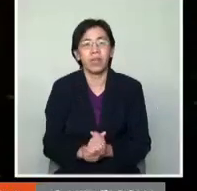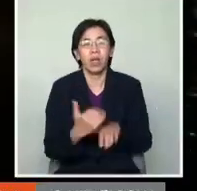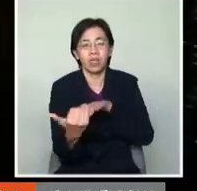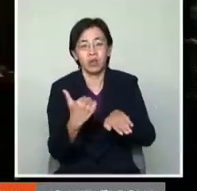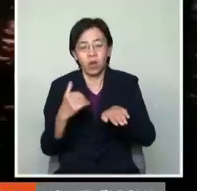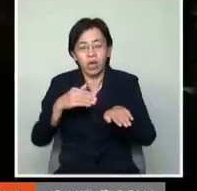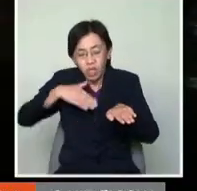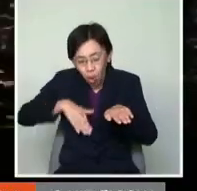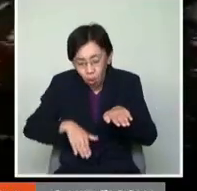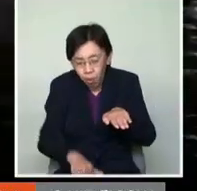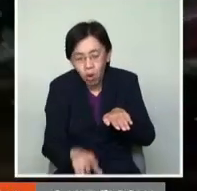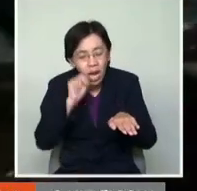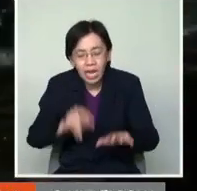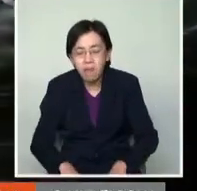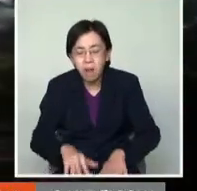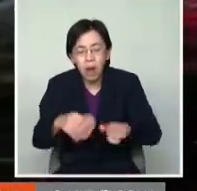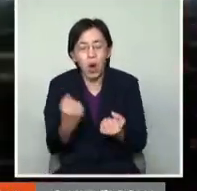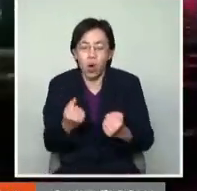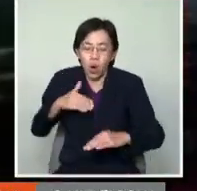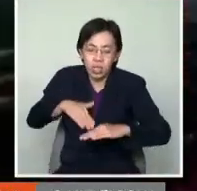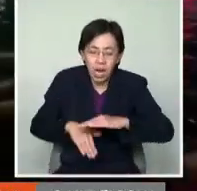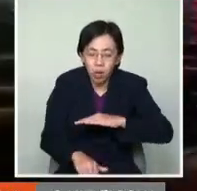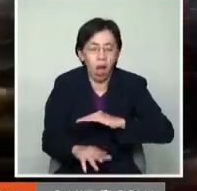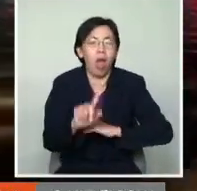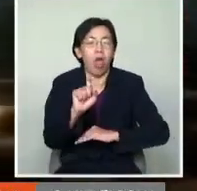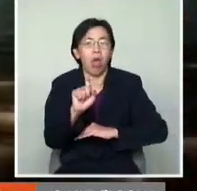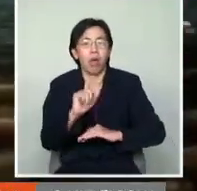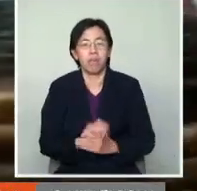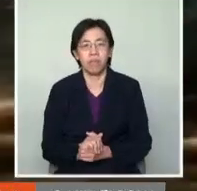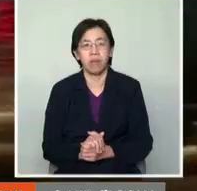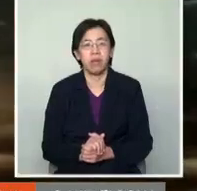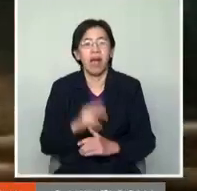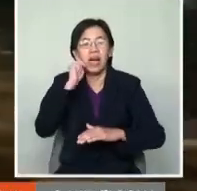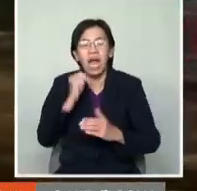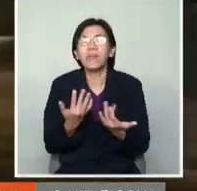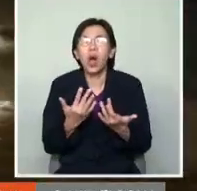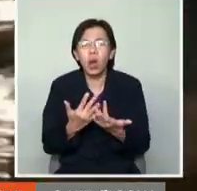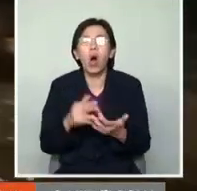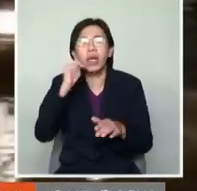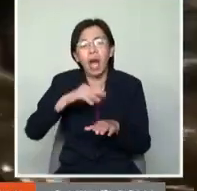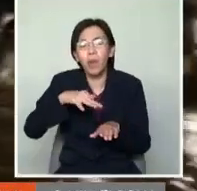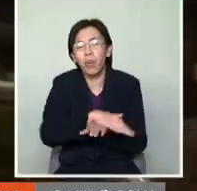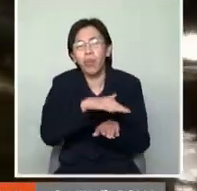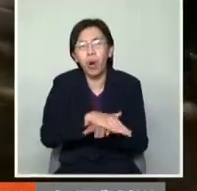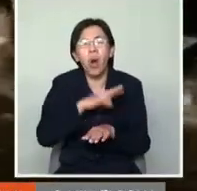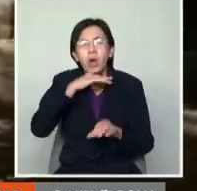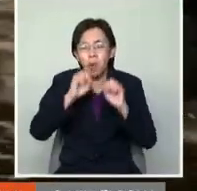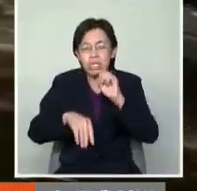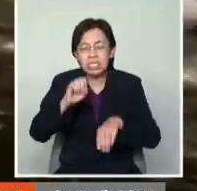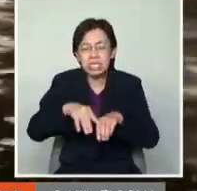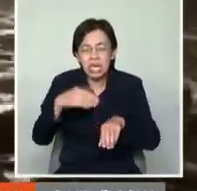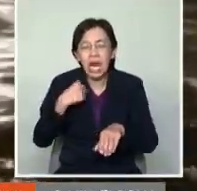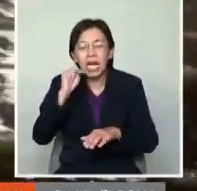างเข้ามหาวิทยาลัยน้ำท่วมสูงมากไม่สามารถสัญจรได้นะคะน้ำระบายได้ช้ามีขยะจำนวนมากไปขวางท